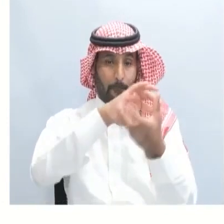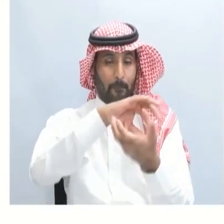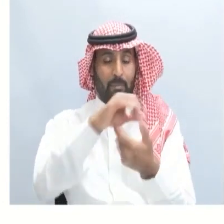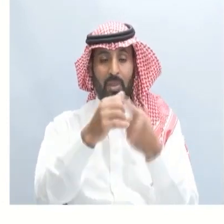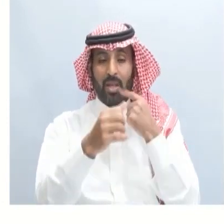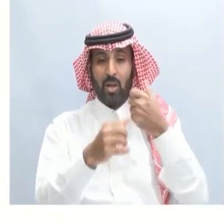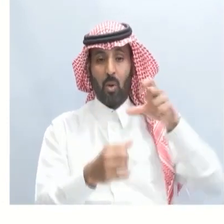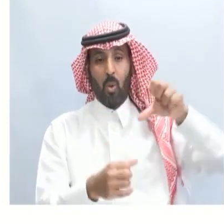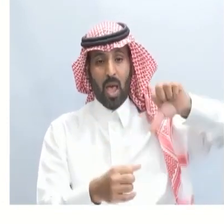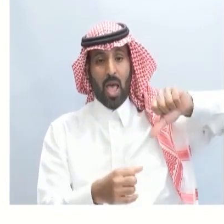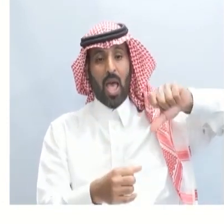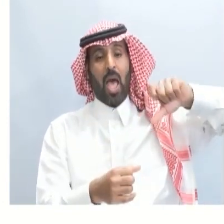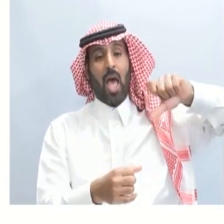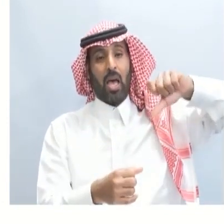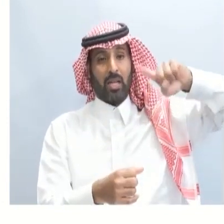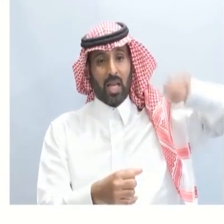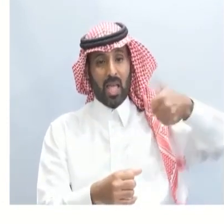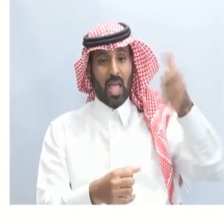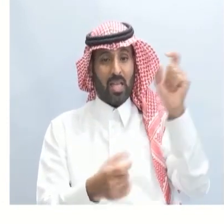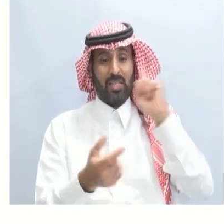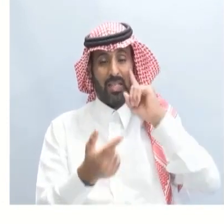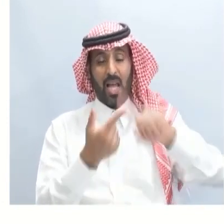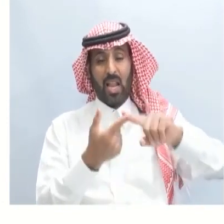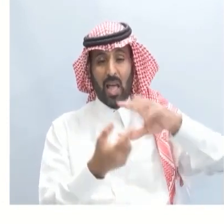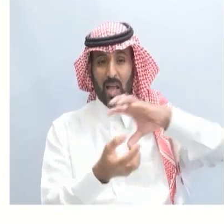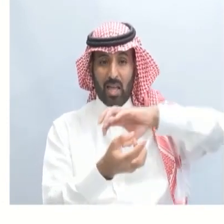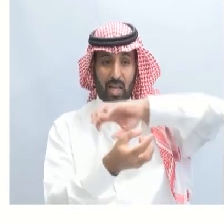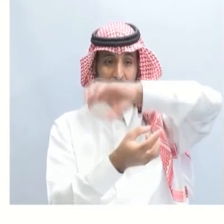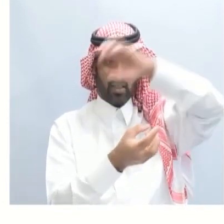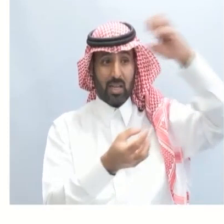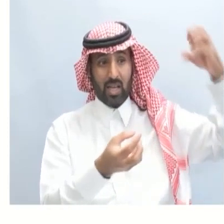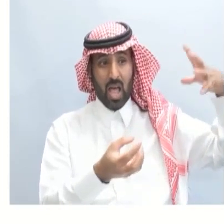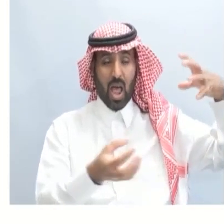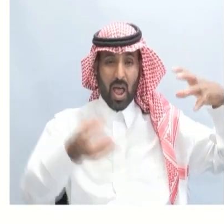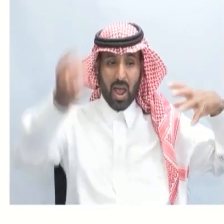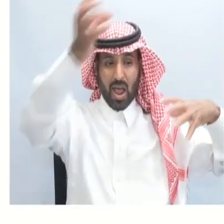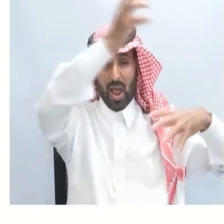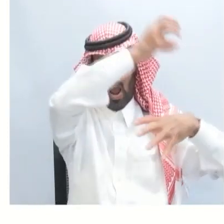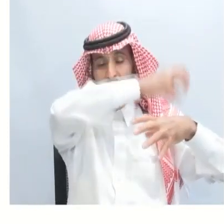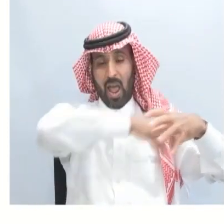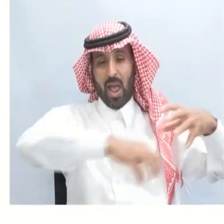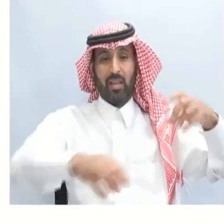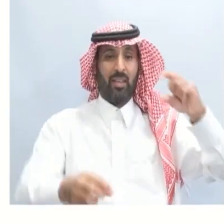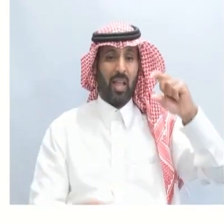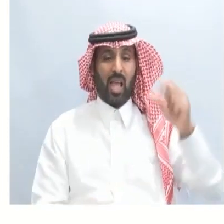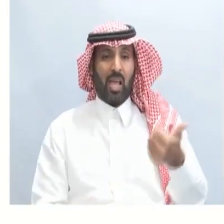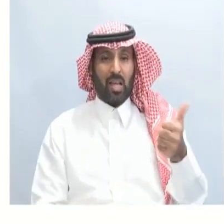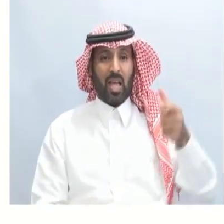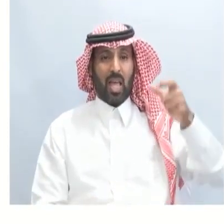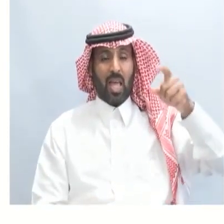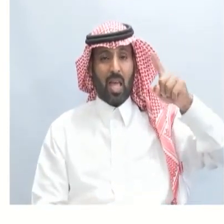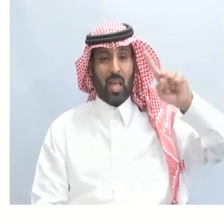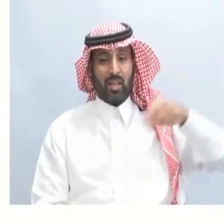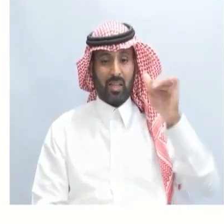دورانيه اما حركه الارض حول الشمس هي الحركه دائريه لو سالتك ايهما اخذتها في اول ثانوي احسنتم